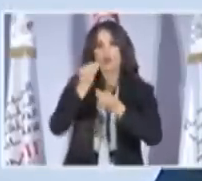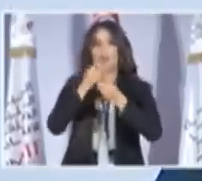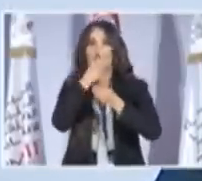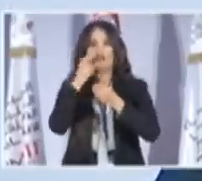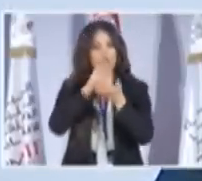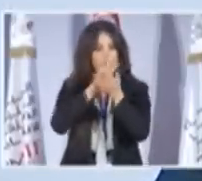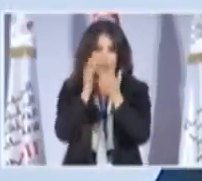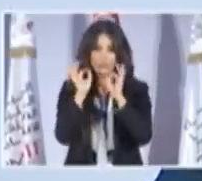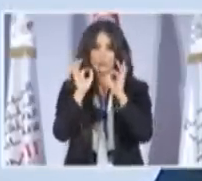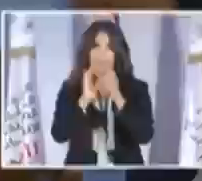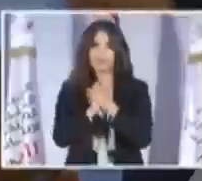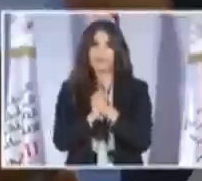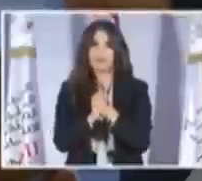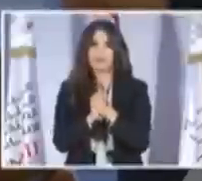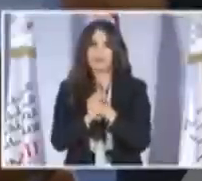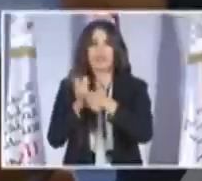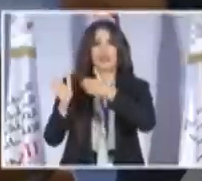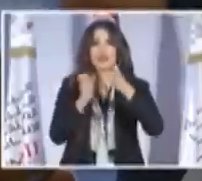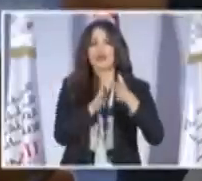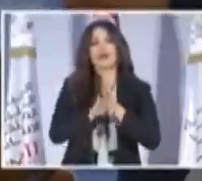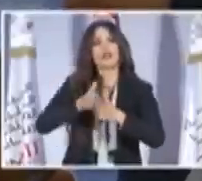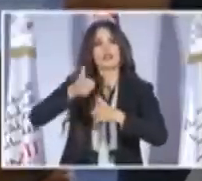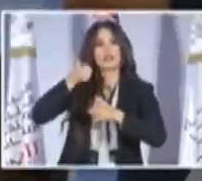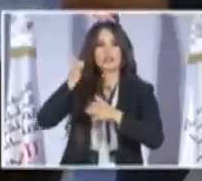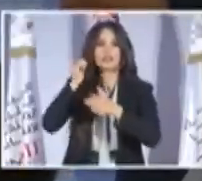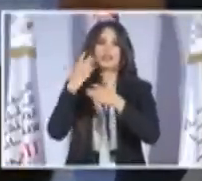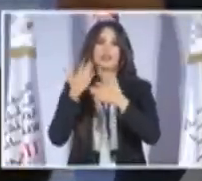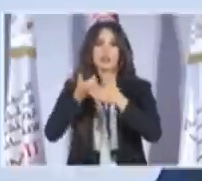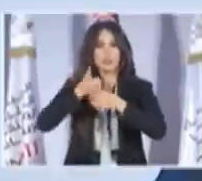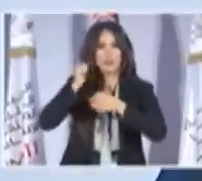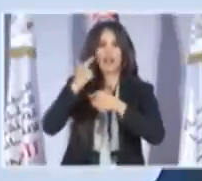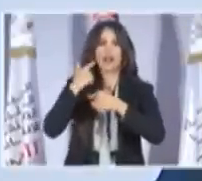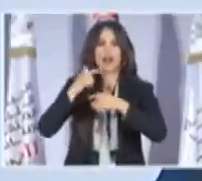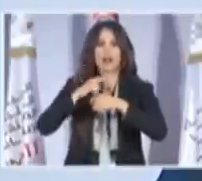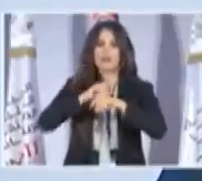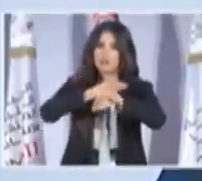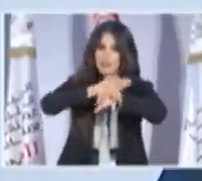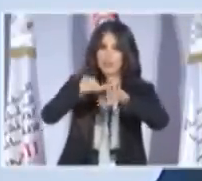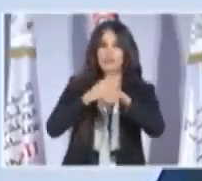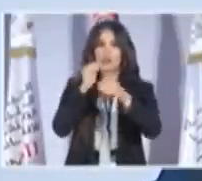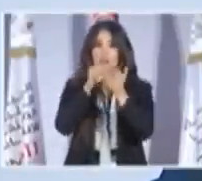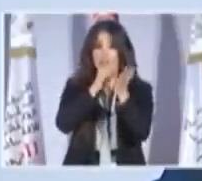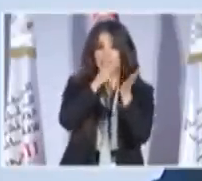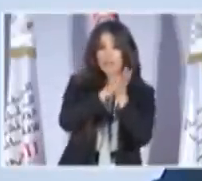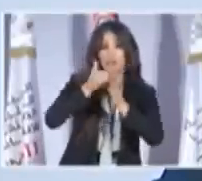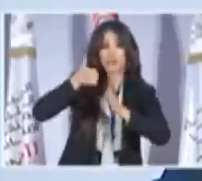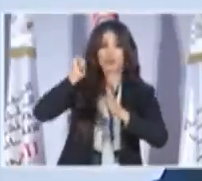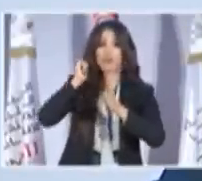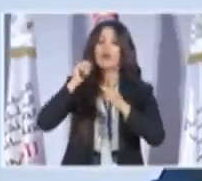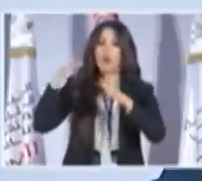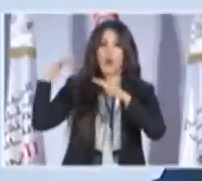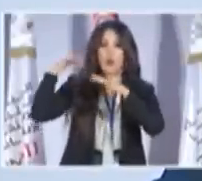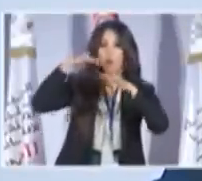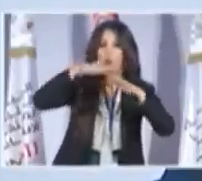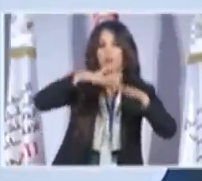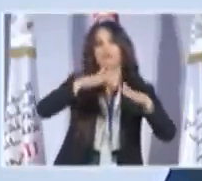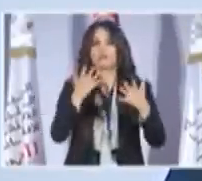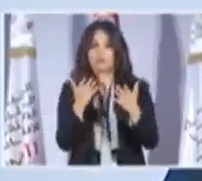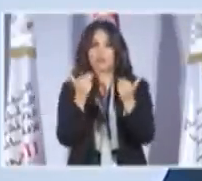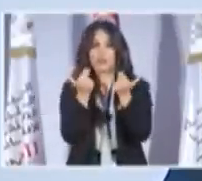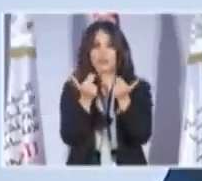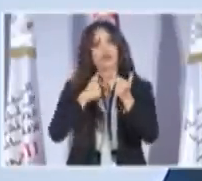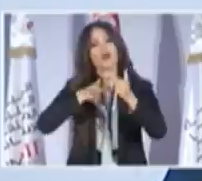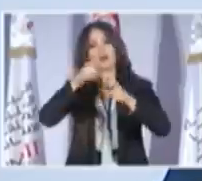تحركت الامور يوم امس في اخر الساعه وسجلنا اه دور محترم من طرف